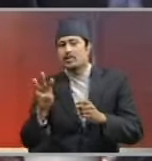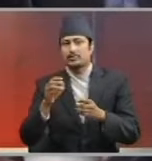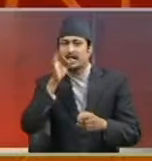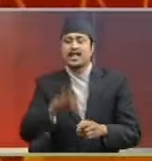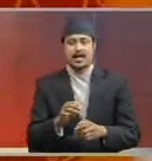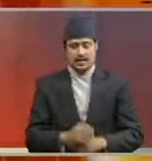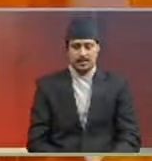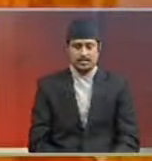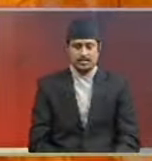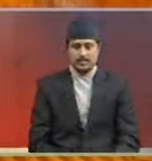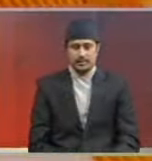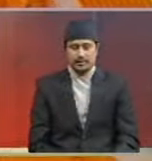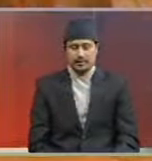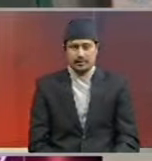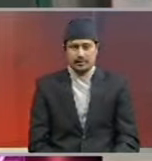निर्णय।